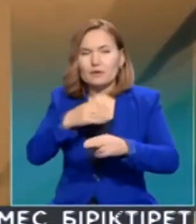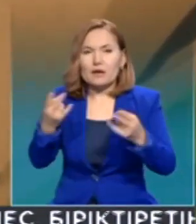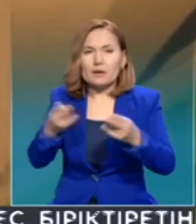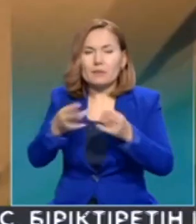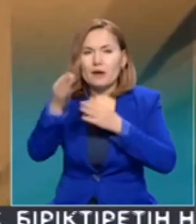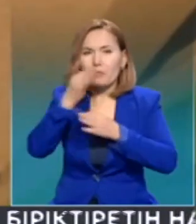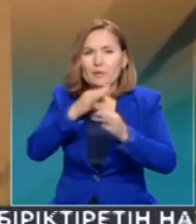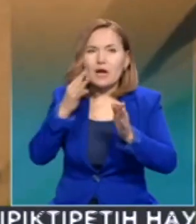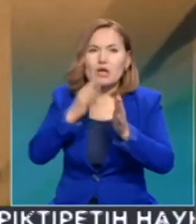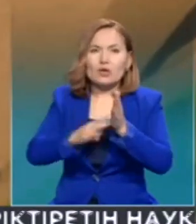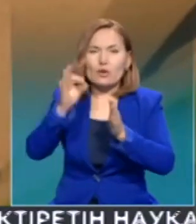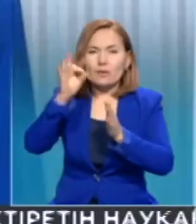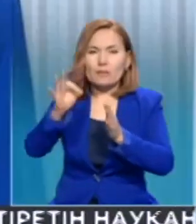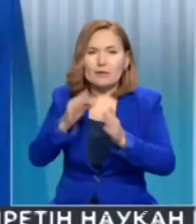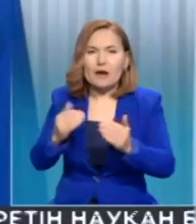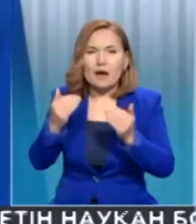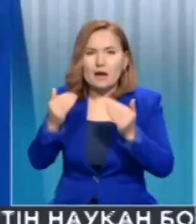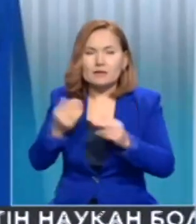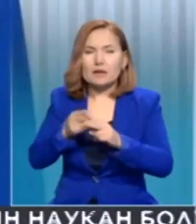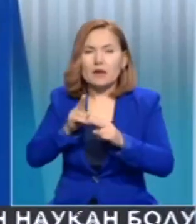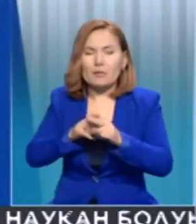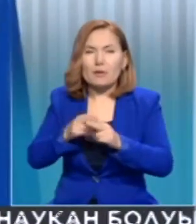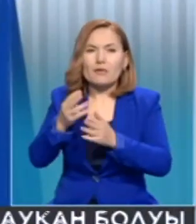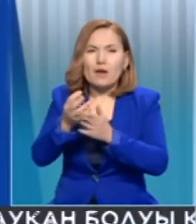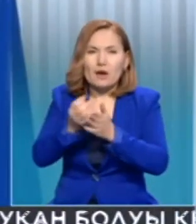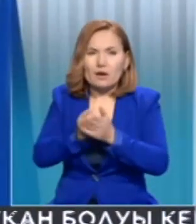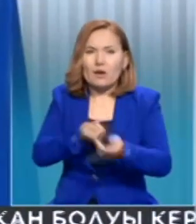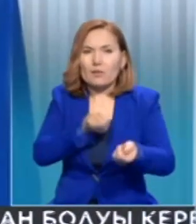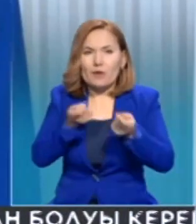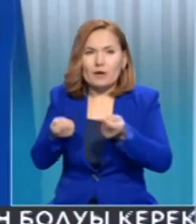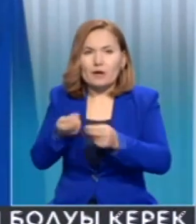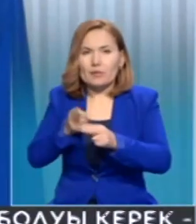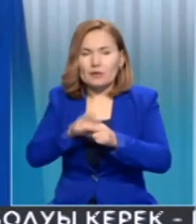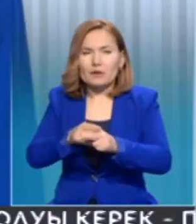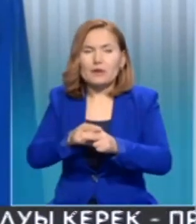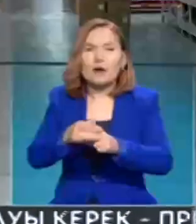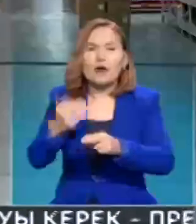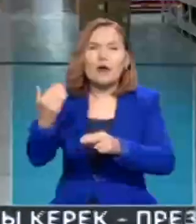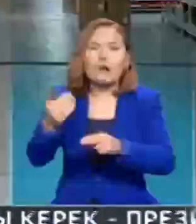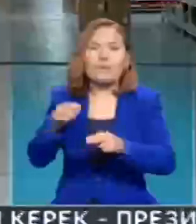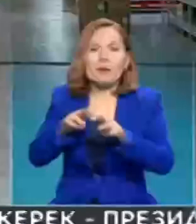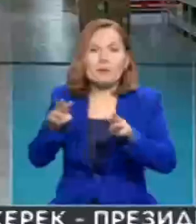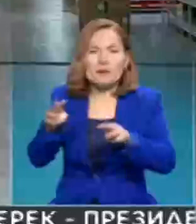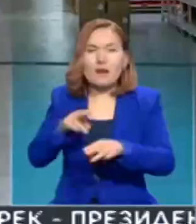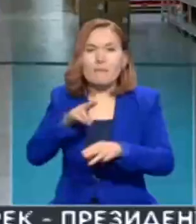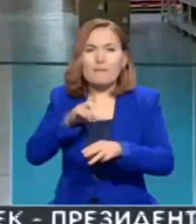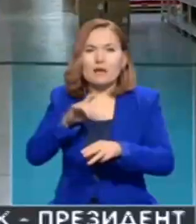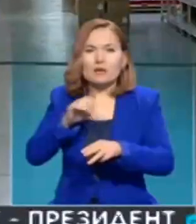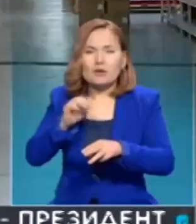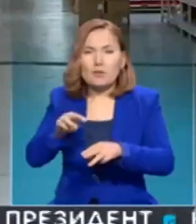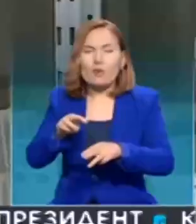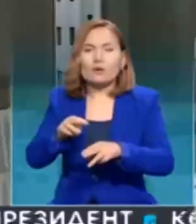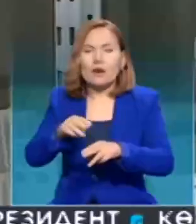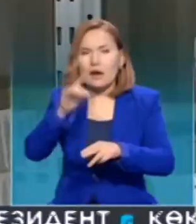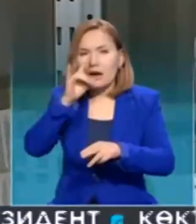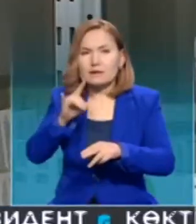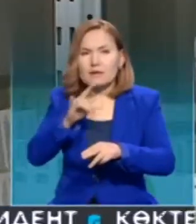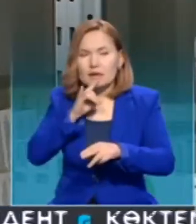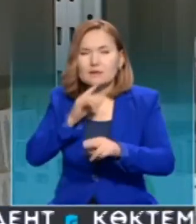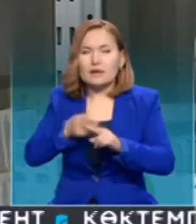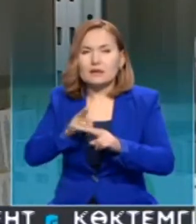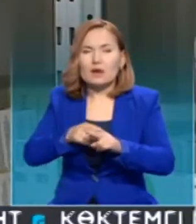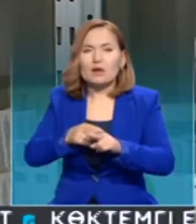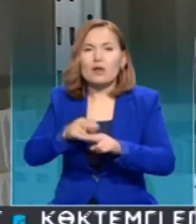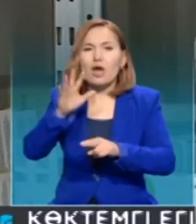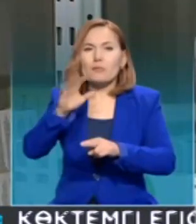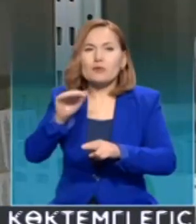қажетті дәр-дәрмектің 90%-ы қазірдің өзінде қоймаларға жеткізілген. Министр парацетамолға да тоқтала кетті. Айтуынша, қазір елде аталған дәрінің